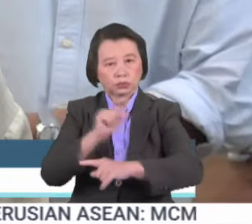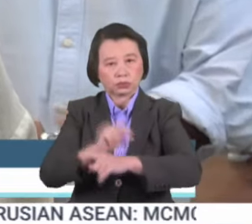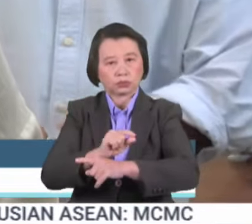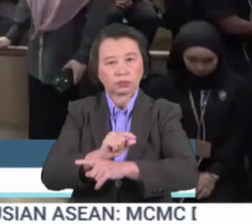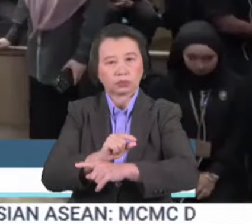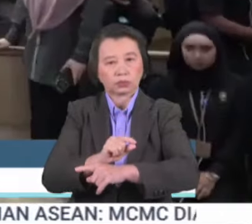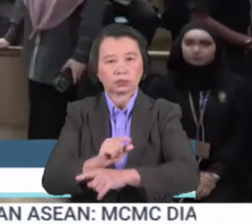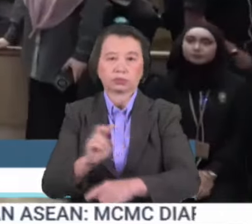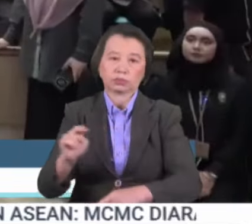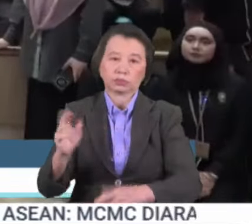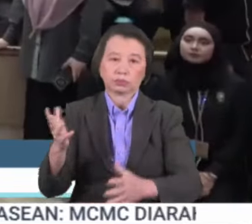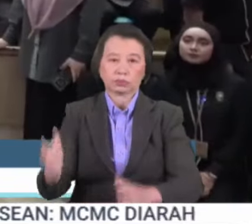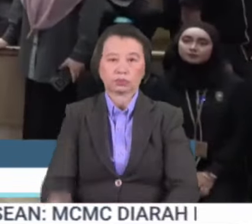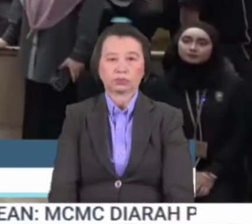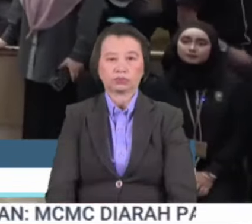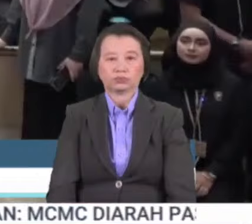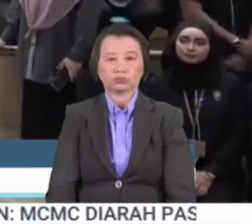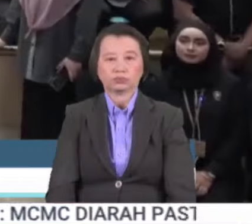penggunaannya.